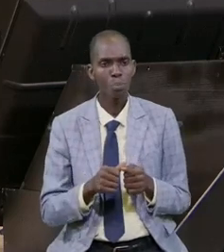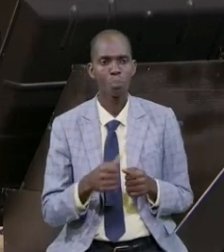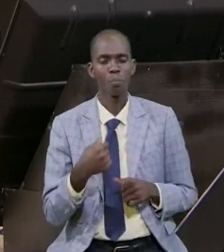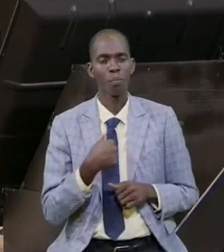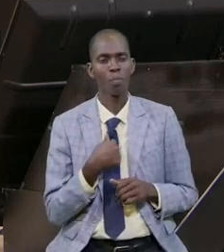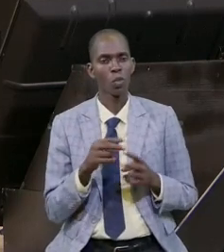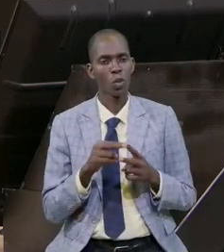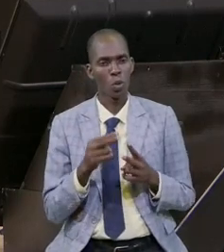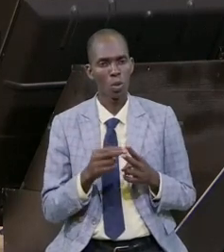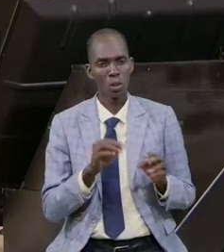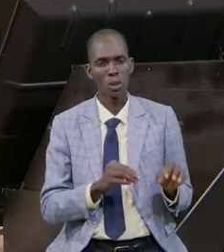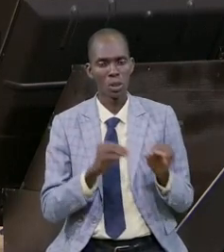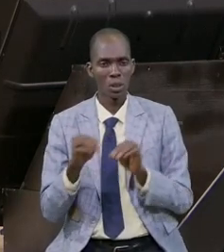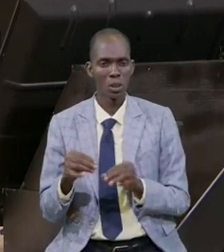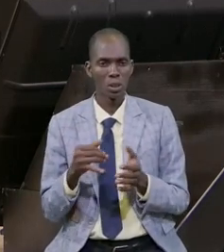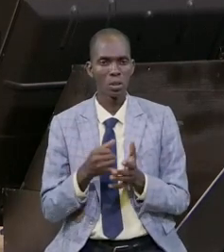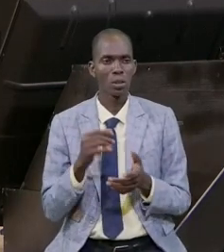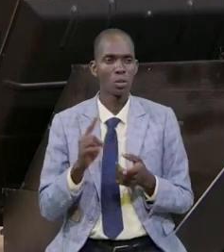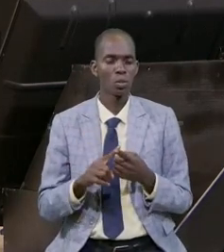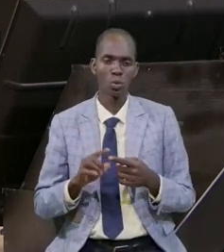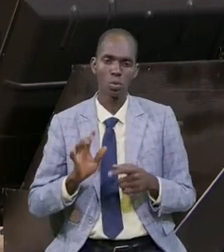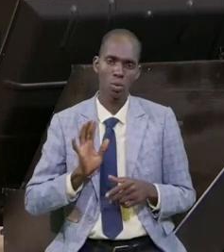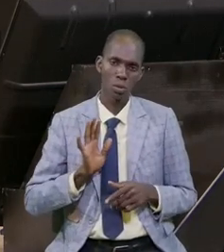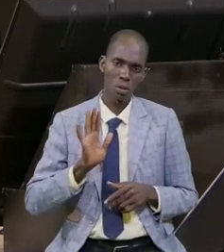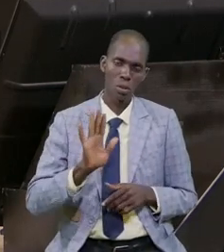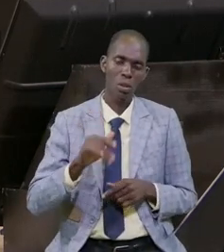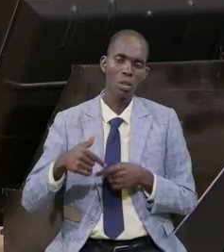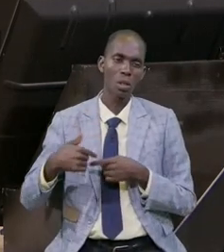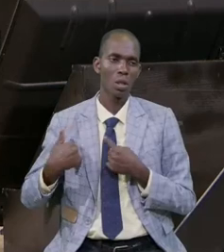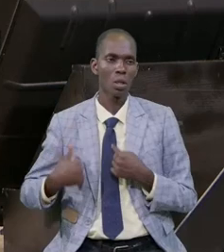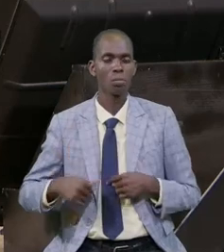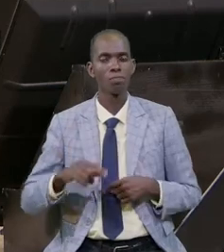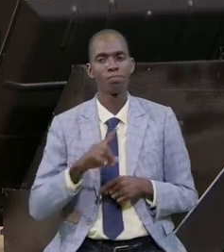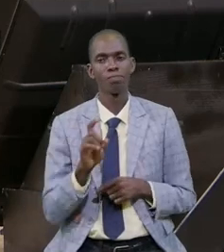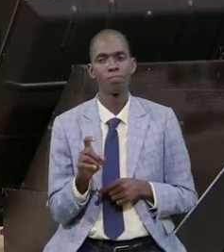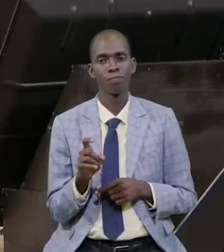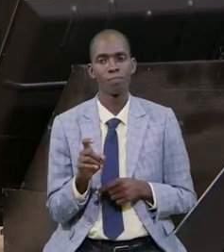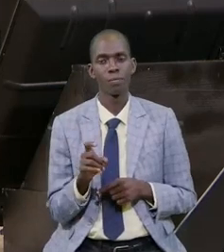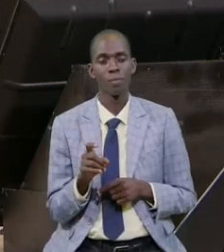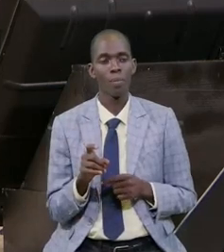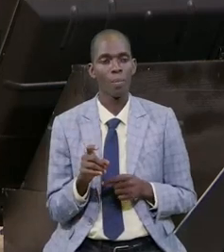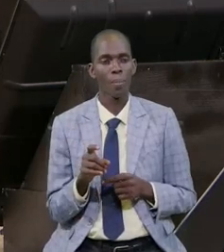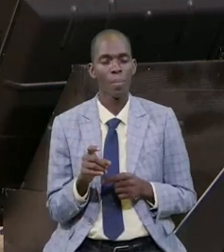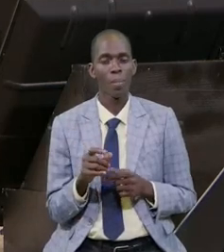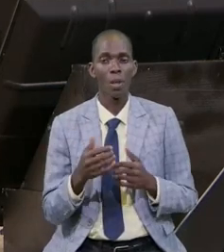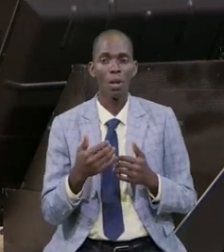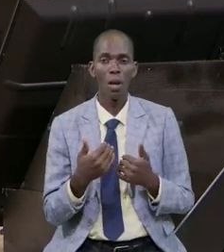Et pour être fidèle, pour ne pas te souvenir, te soucier de moi.